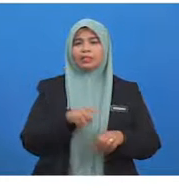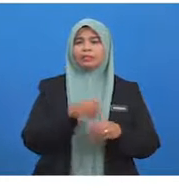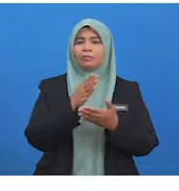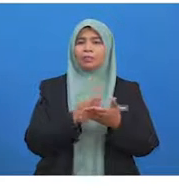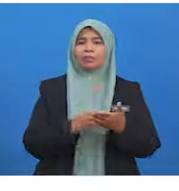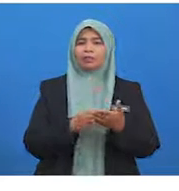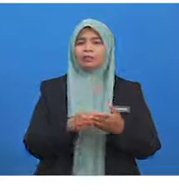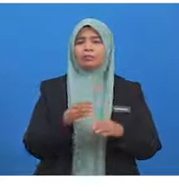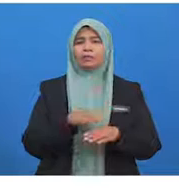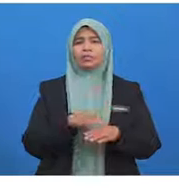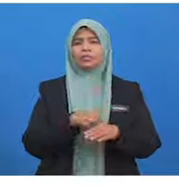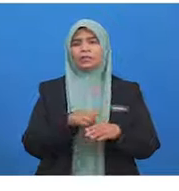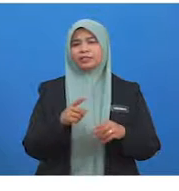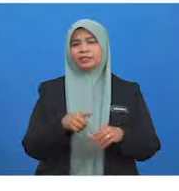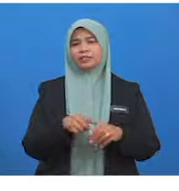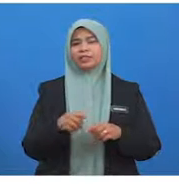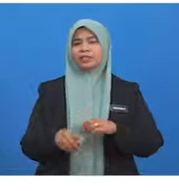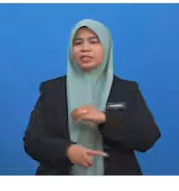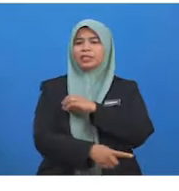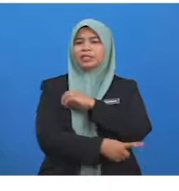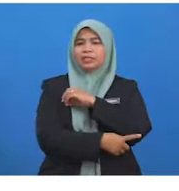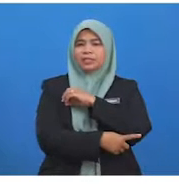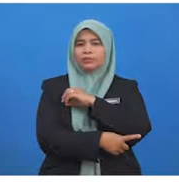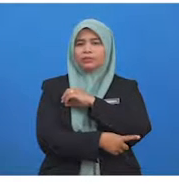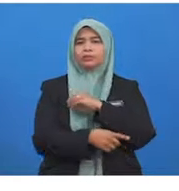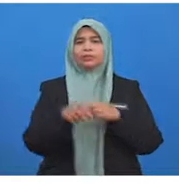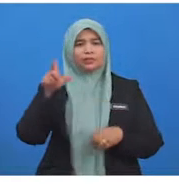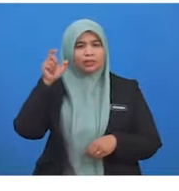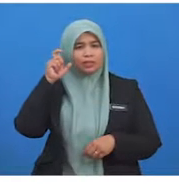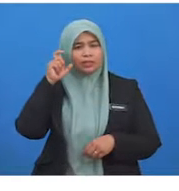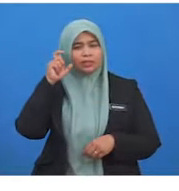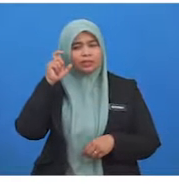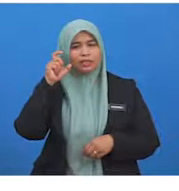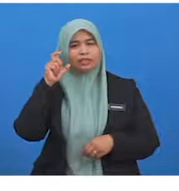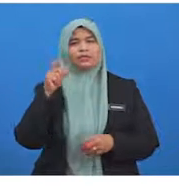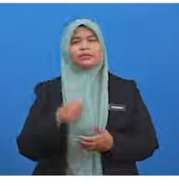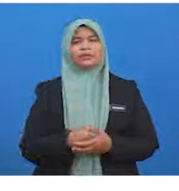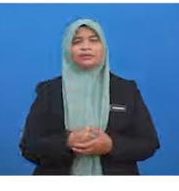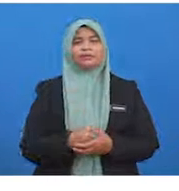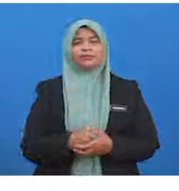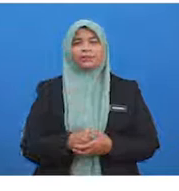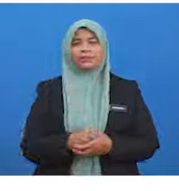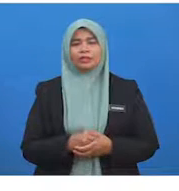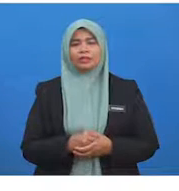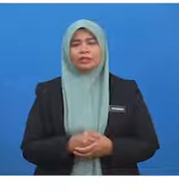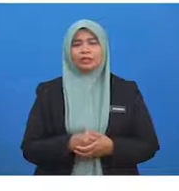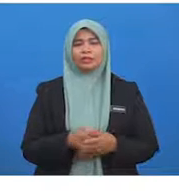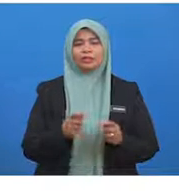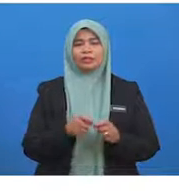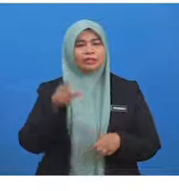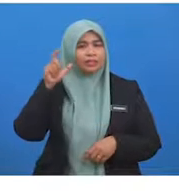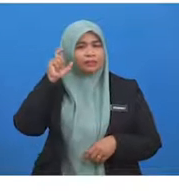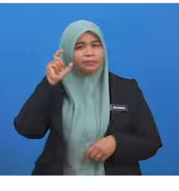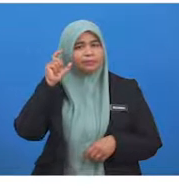seperti siku, pergelangan tangan atau anggota yang ada sempadan, khususnya seperti